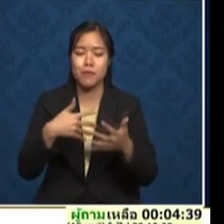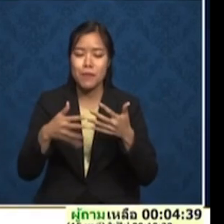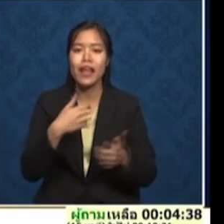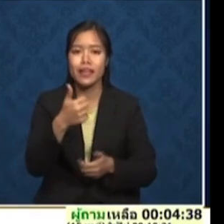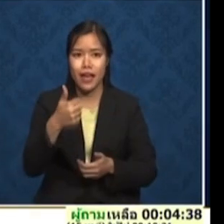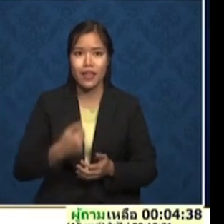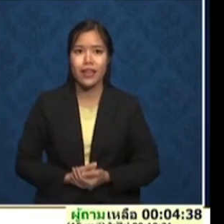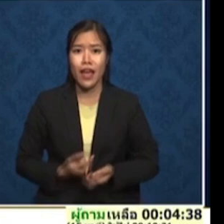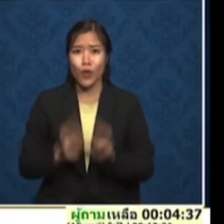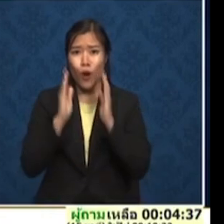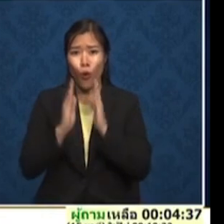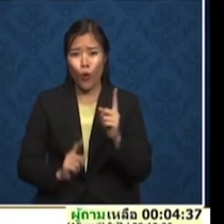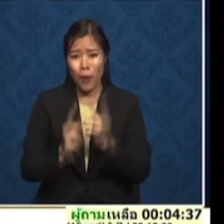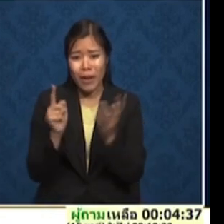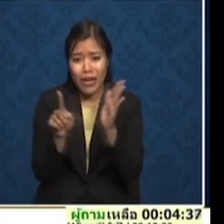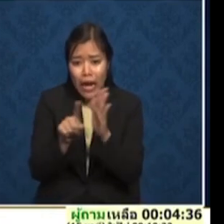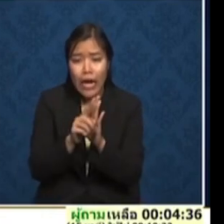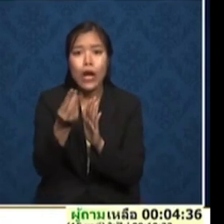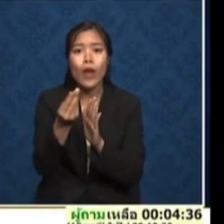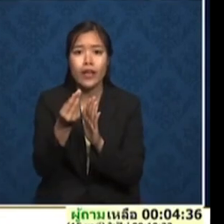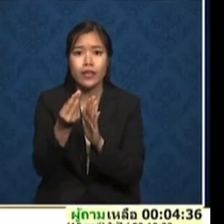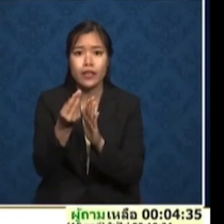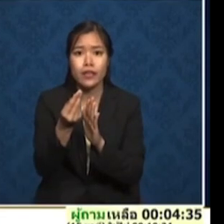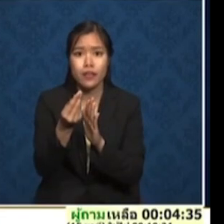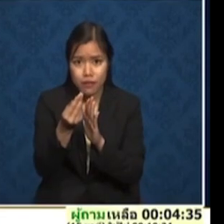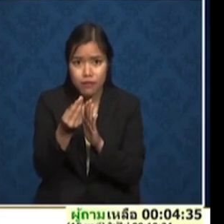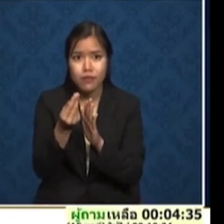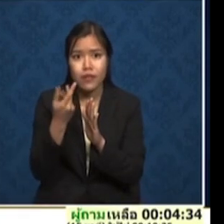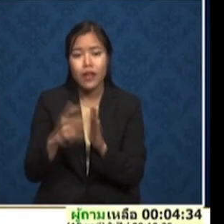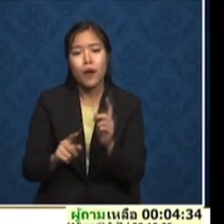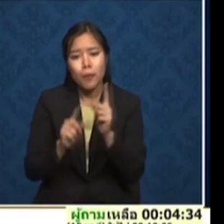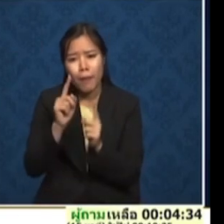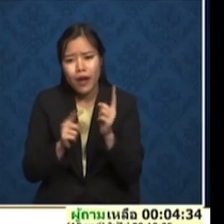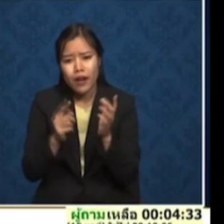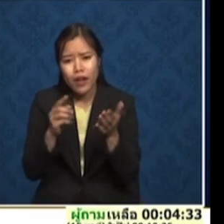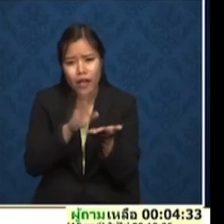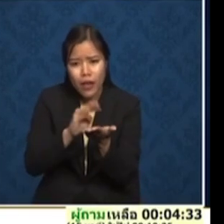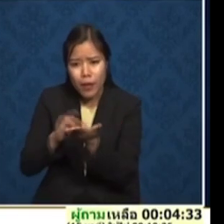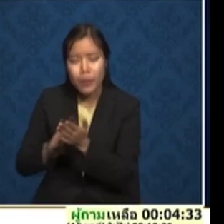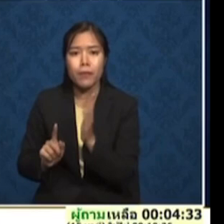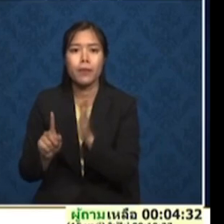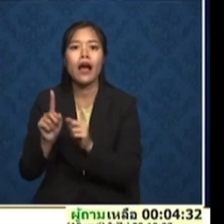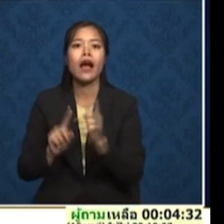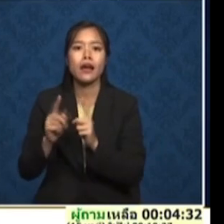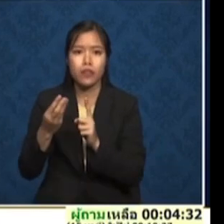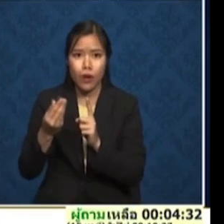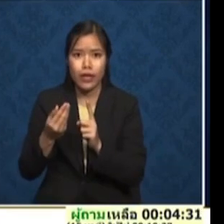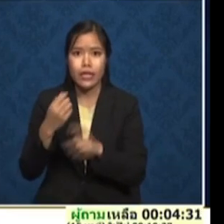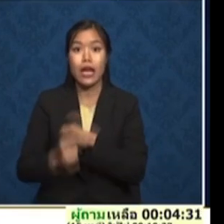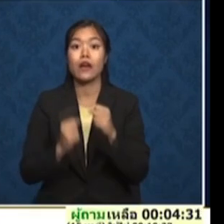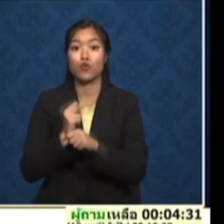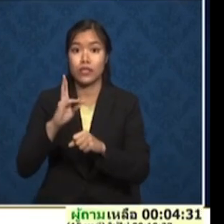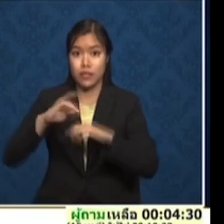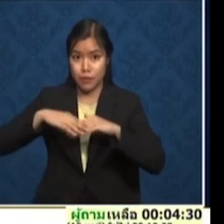ประเมินกี่ครั้งอันนี้สามารถเปิดเผยได้ในกรณีที่ 70ปีขึ้นไปในส่วนกรณีของกฎ